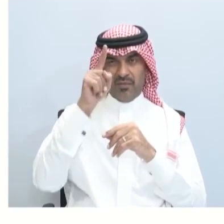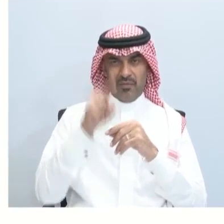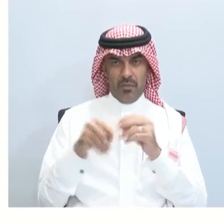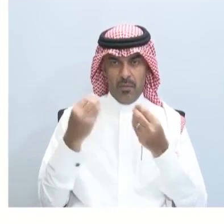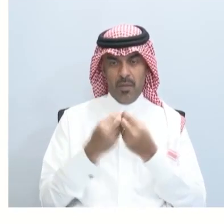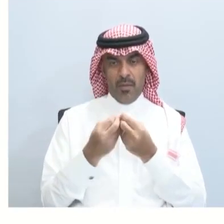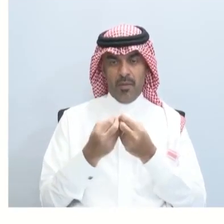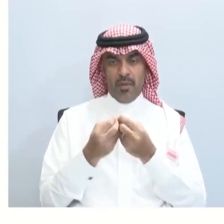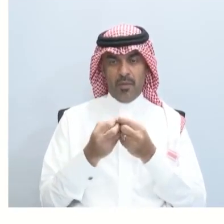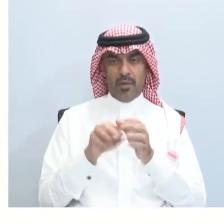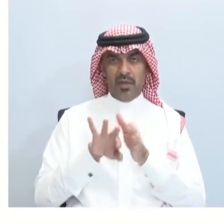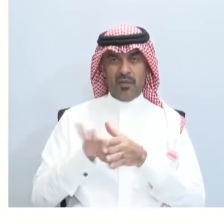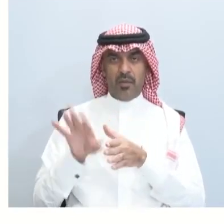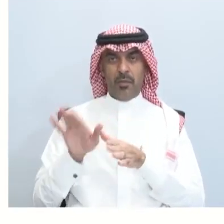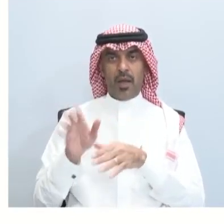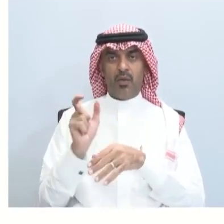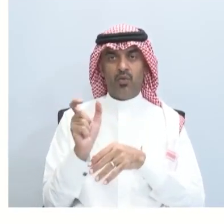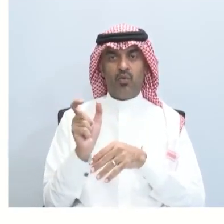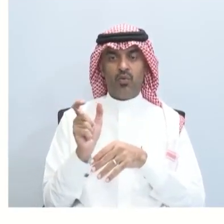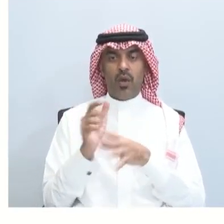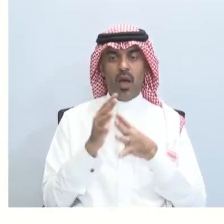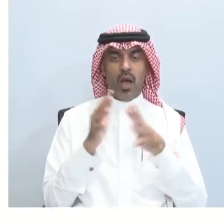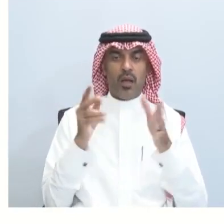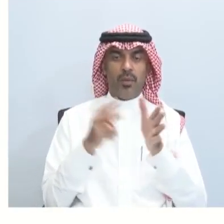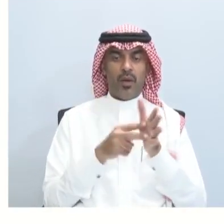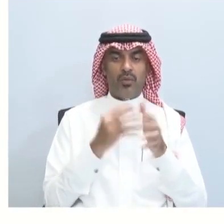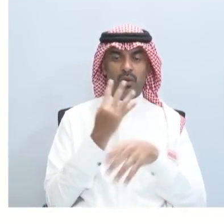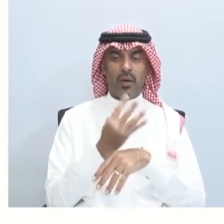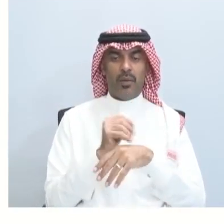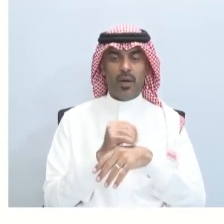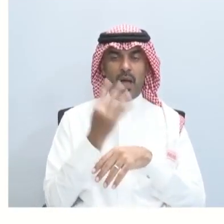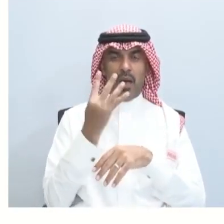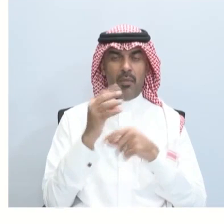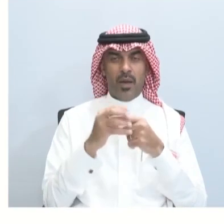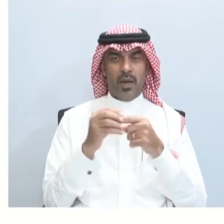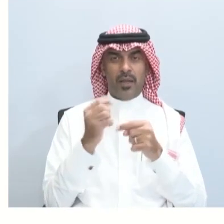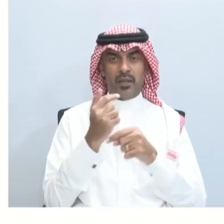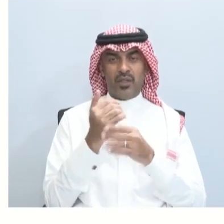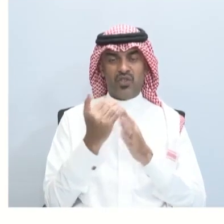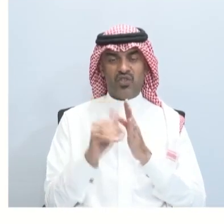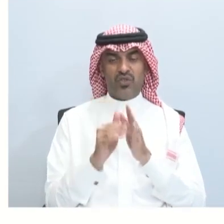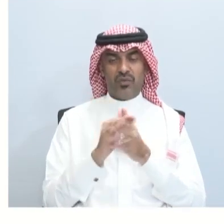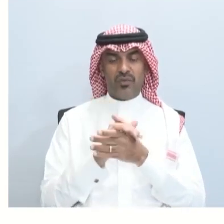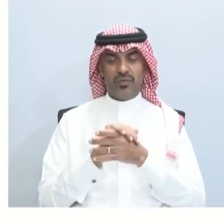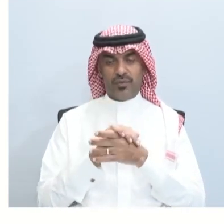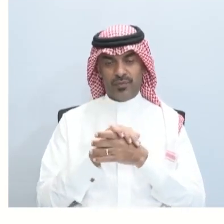يتبقى لديه في الطرف الايمن نون اكبر من او تساوي اربعه ناقص نصف في الطرف الايسر نعم سوف يتبقى لديه في